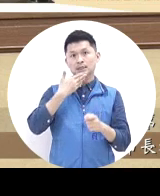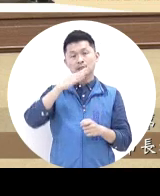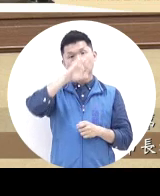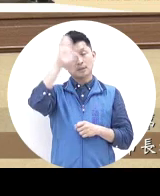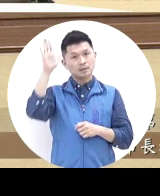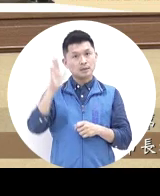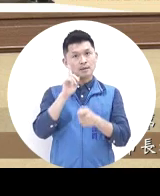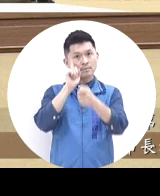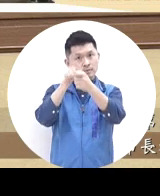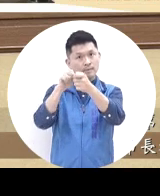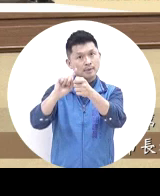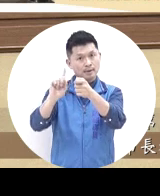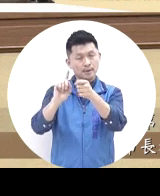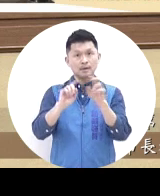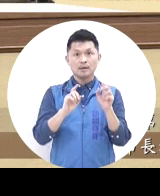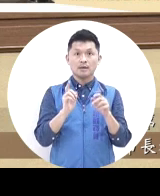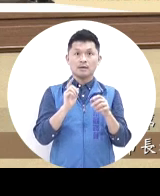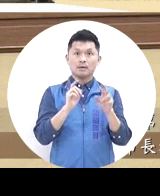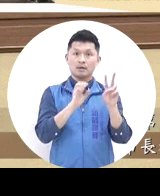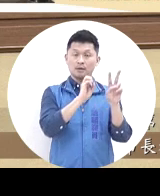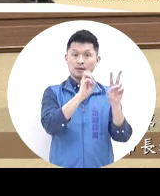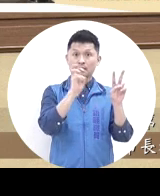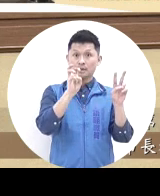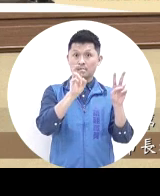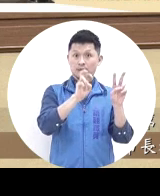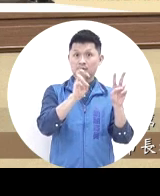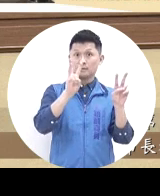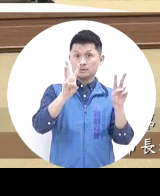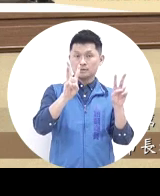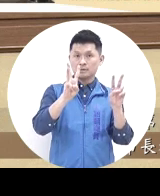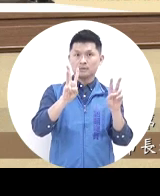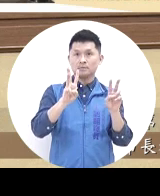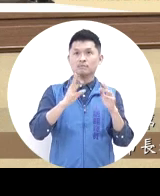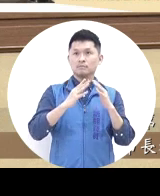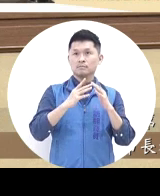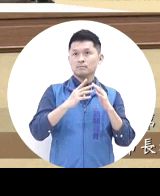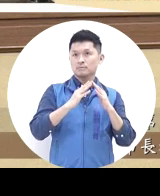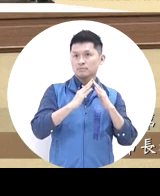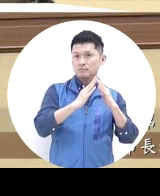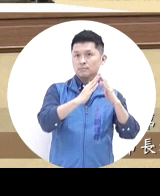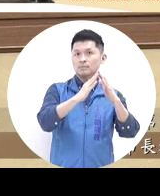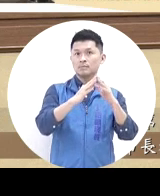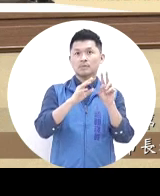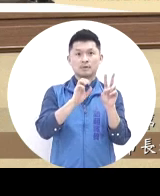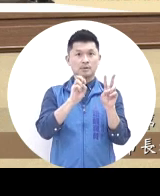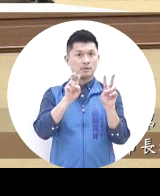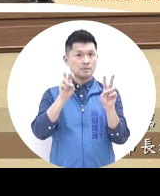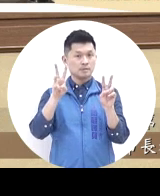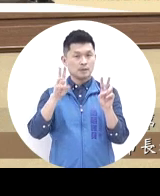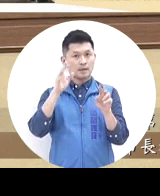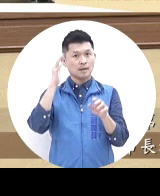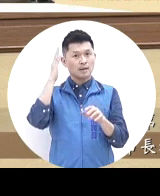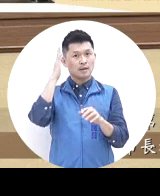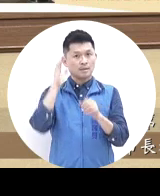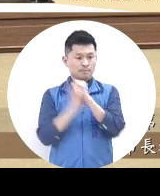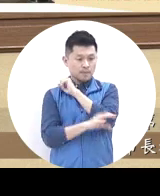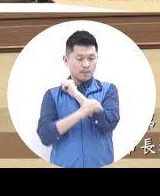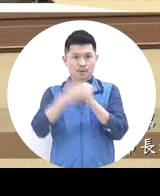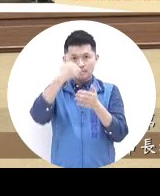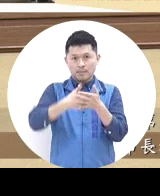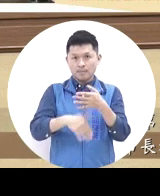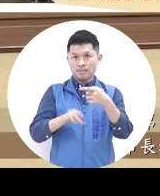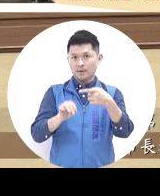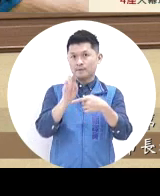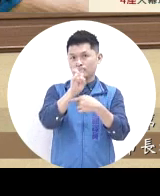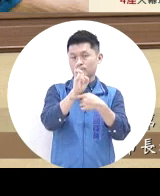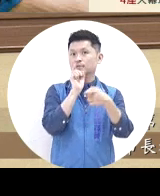成2023无煤城市，并以2030减少碳排放30%为目